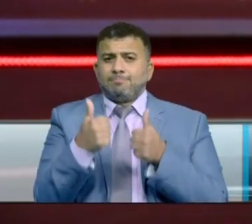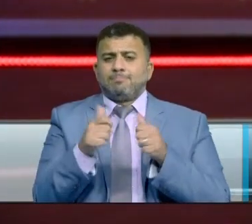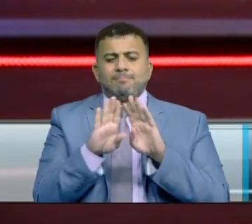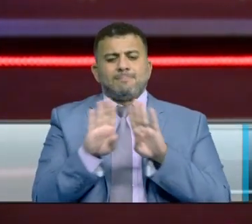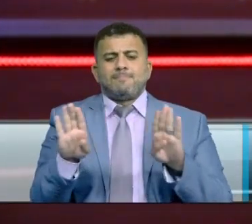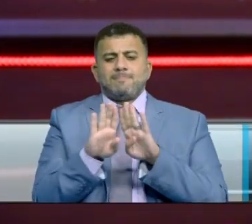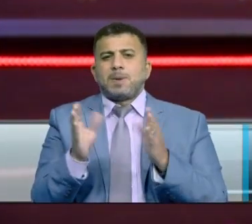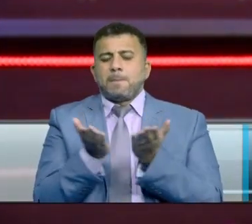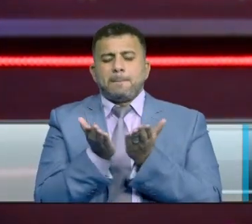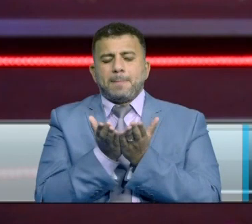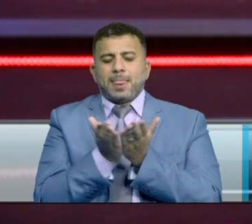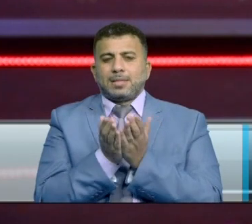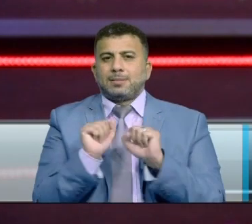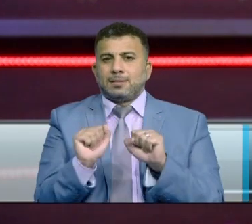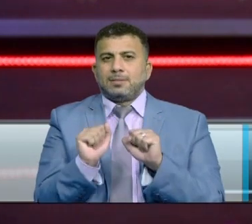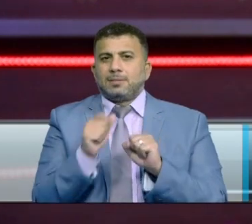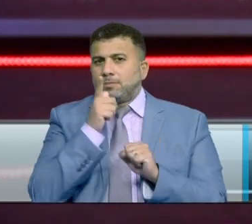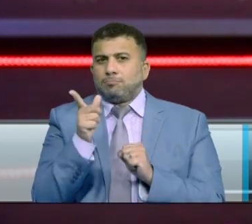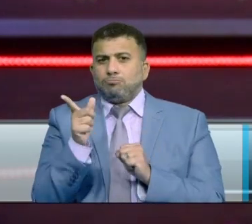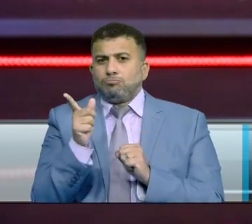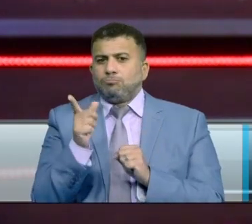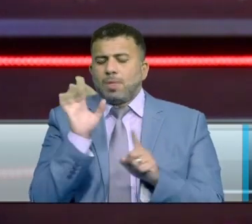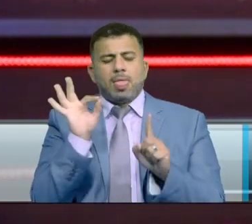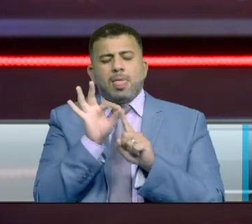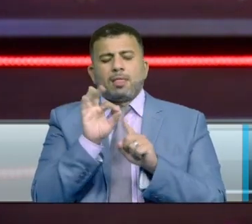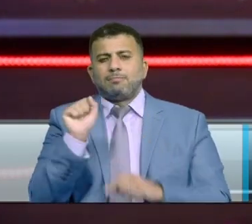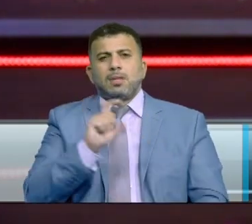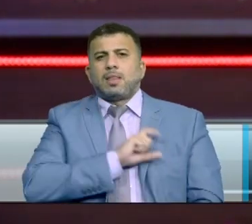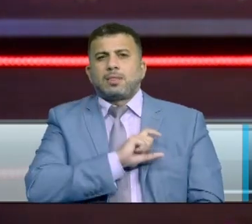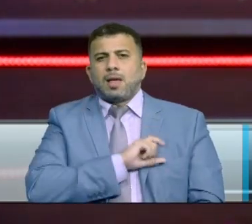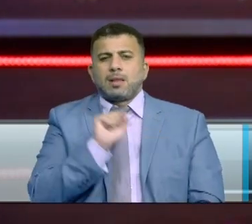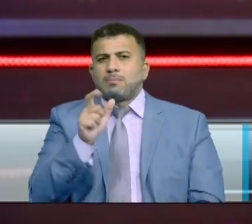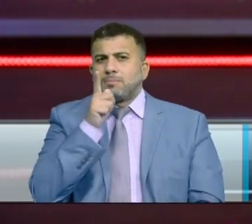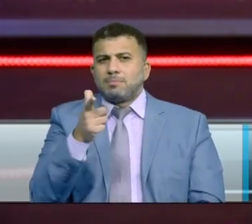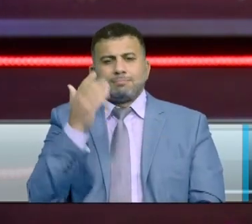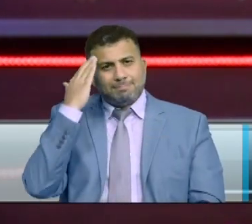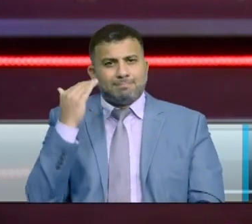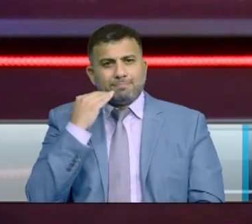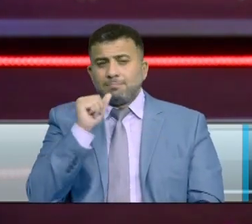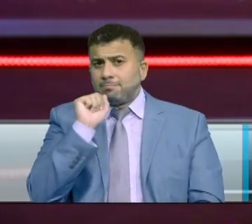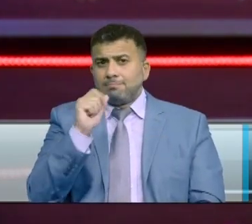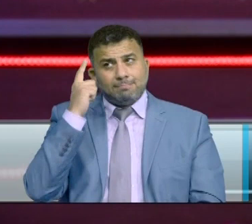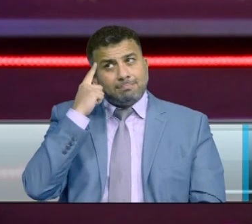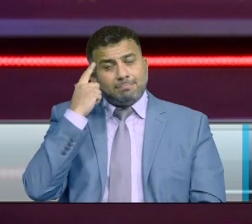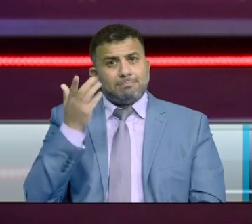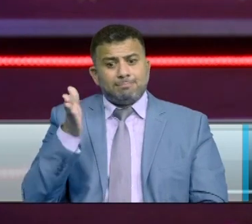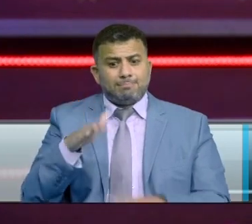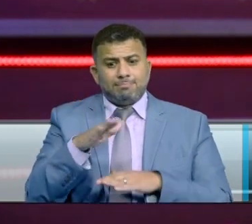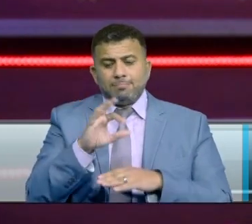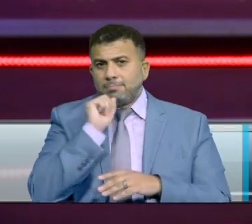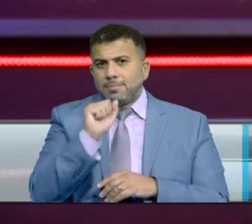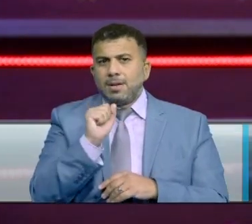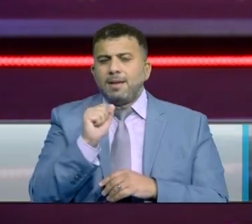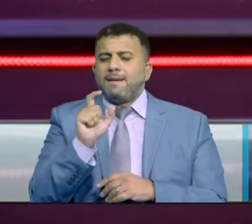المسرح المدرسي، خصوصا أن هي تستهدف فئة الطلاب والطالبات، وبالتالي فهي تنمي فيهم جانبين،